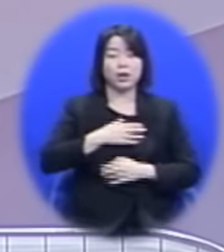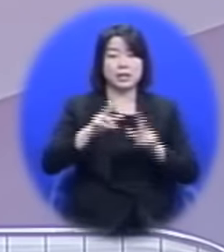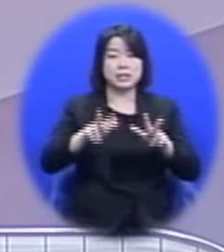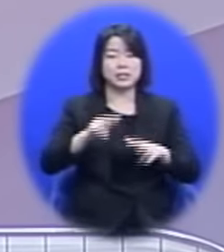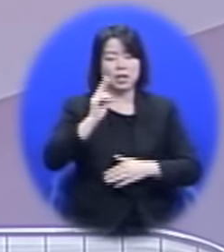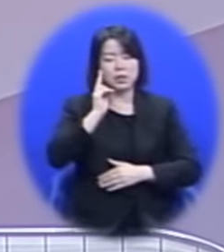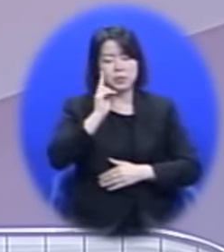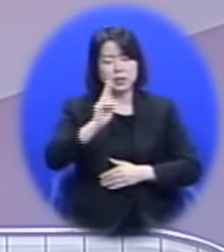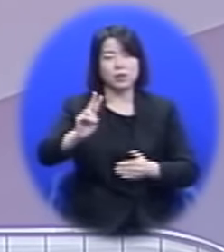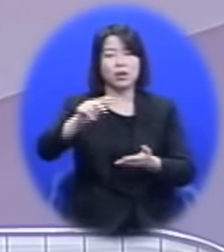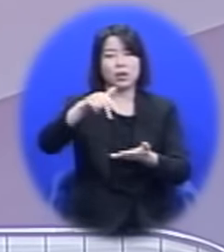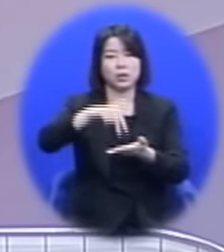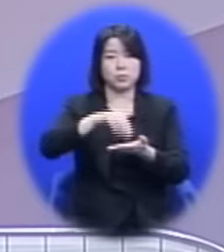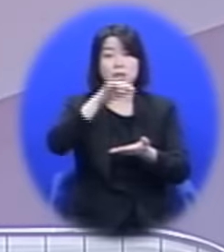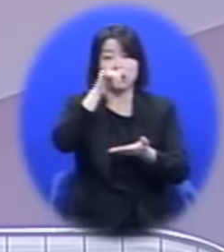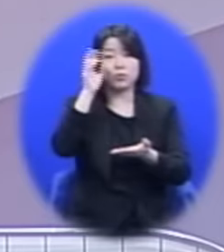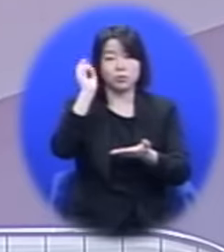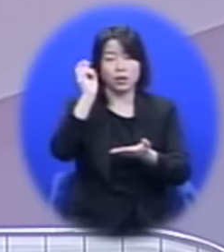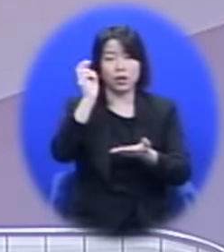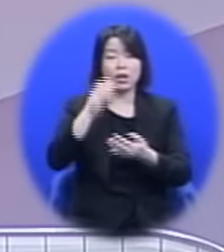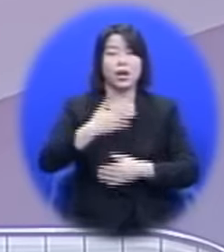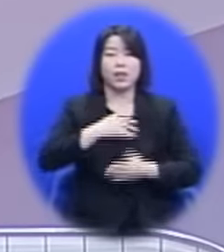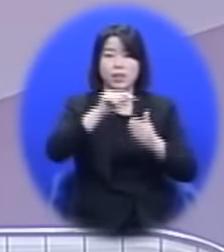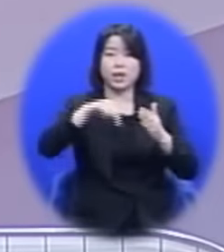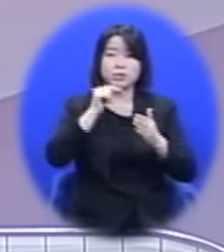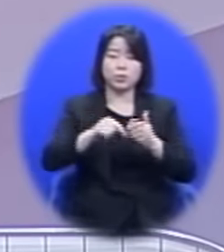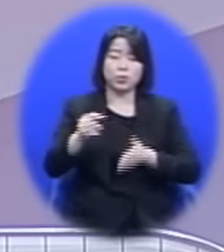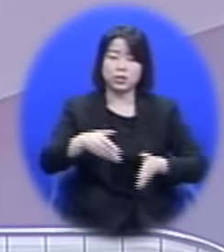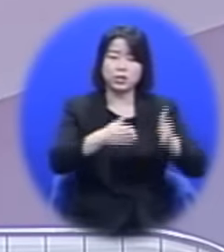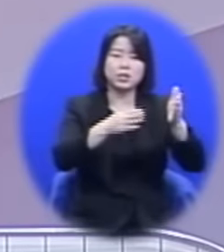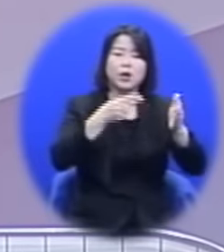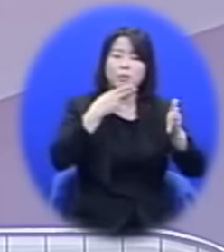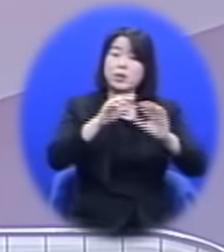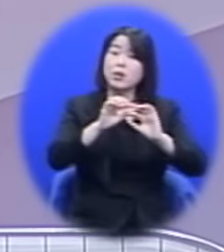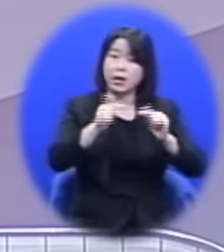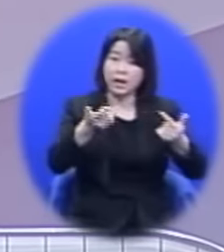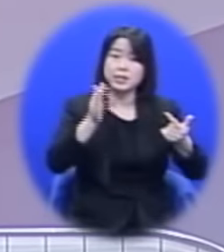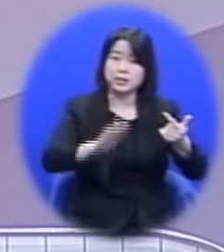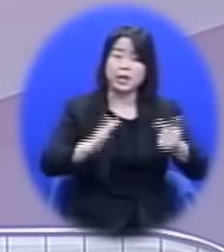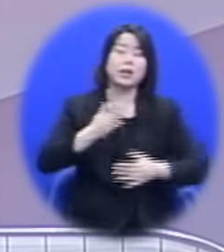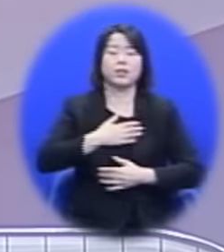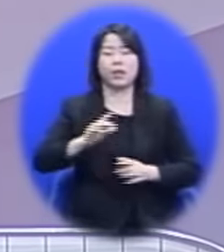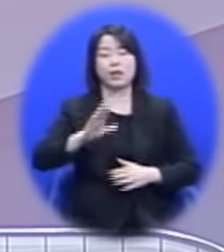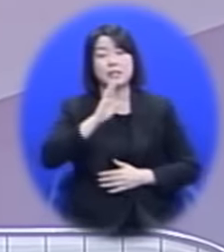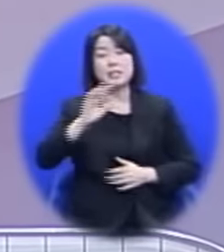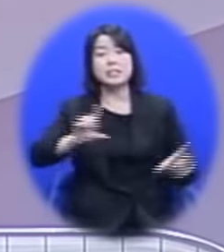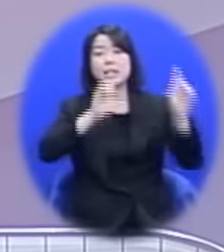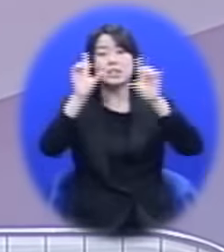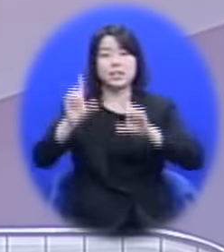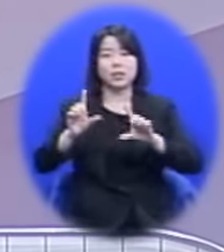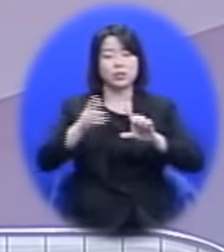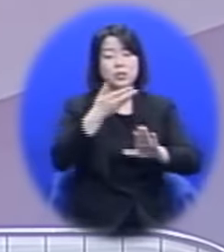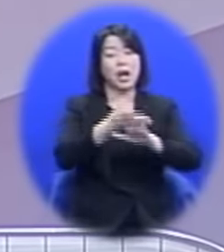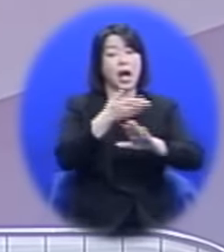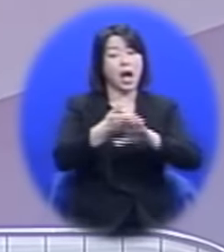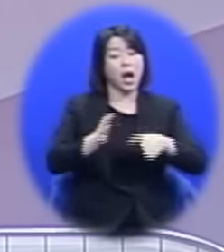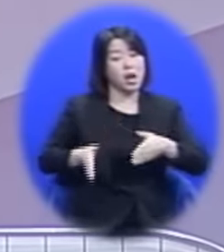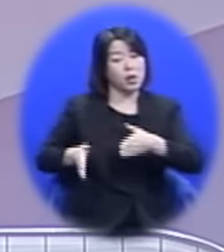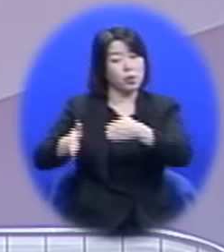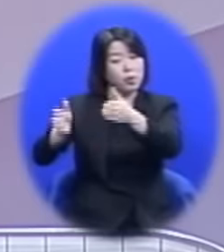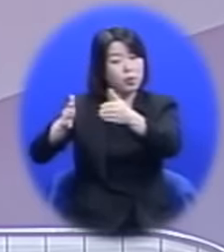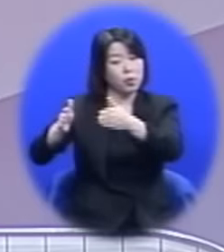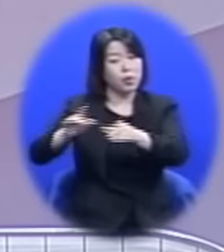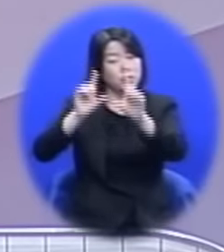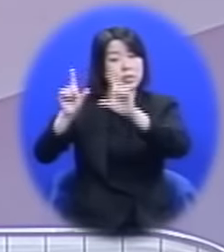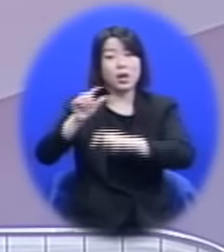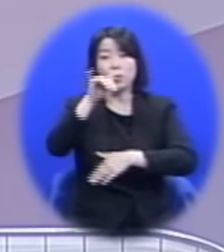심각한 상태에 있구나. 내 속에 길이 없는 건 아닌데 내가 실제로 사는 것은 다 전혀 다른 길로 살고 있다면